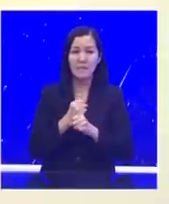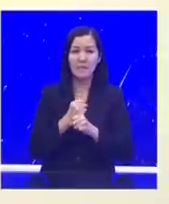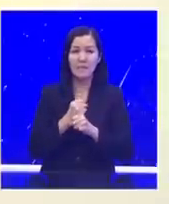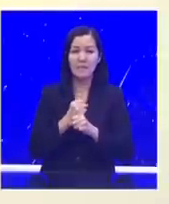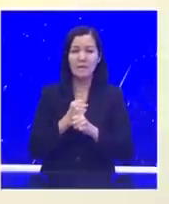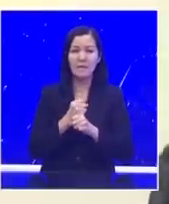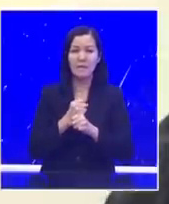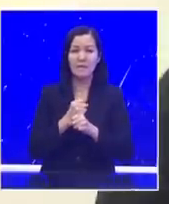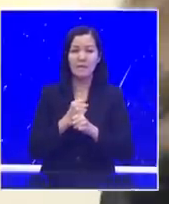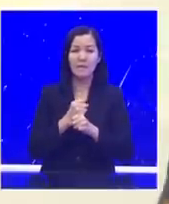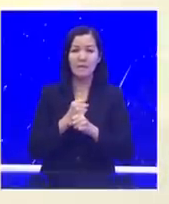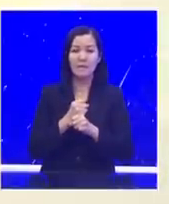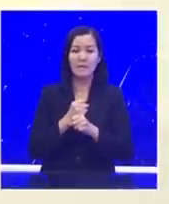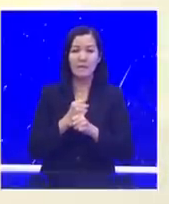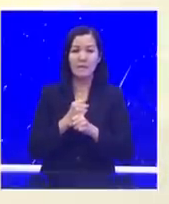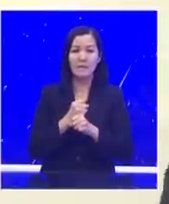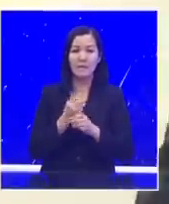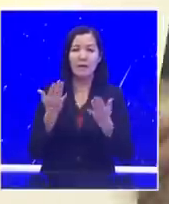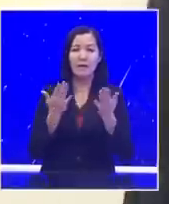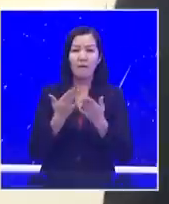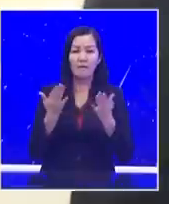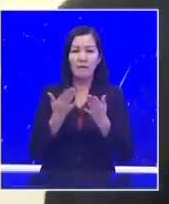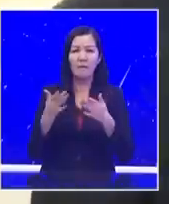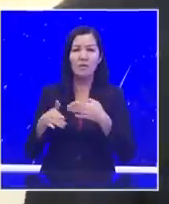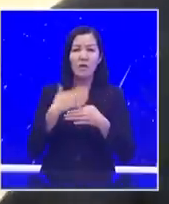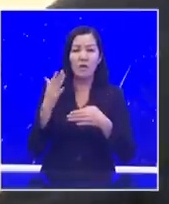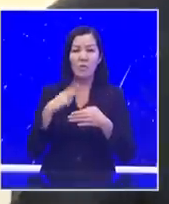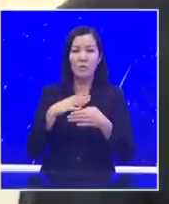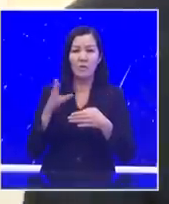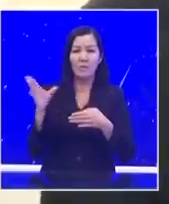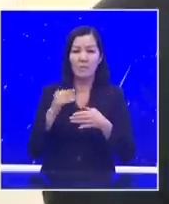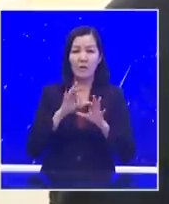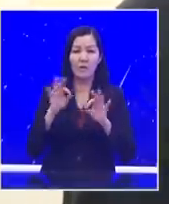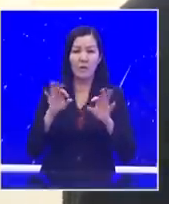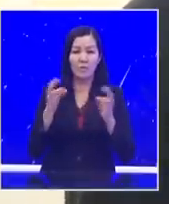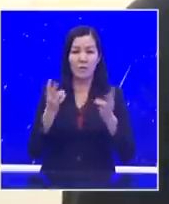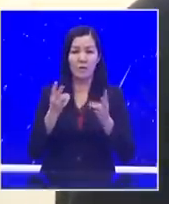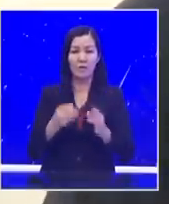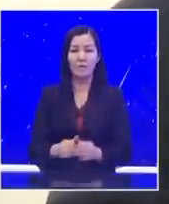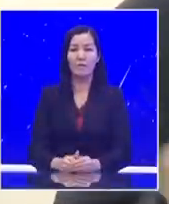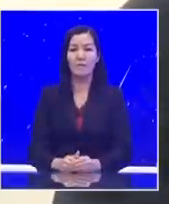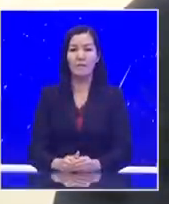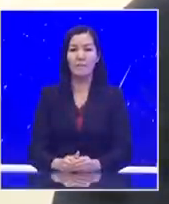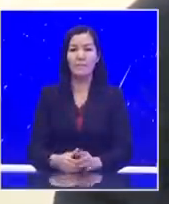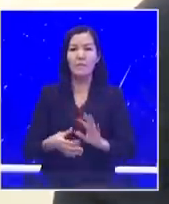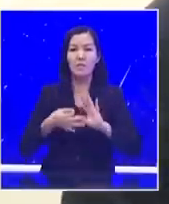какое решение, қандай шара қолданды, соның бәрін айтып берді.